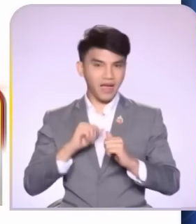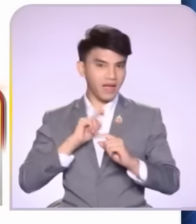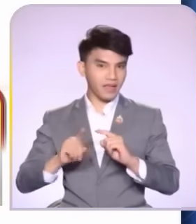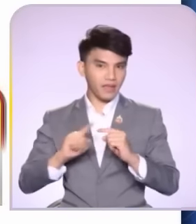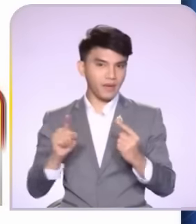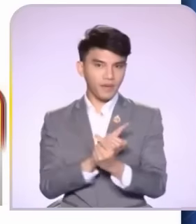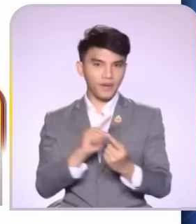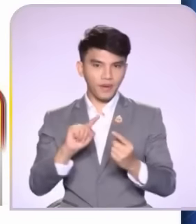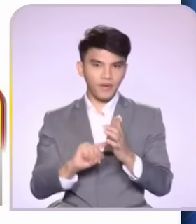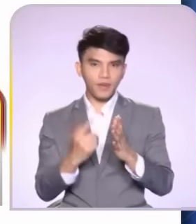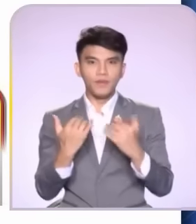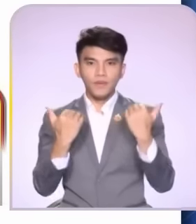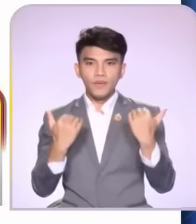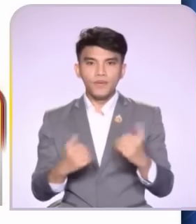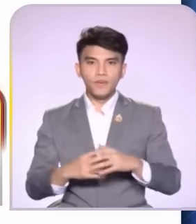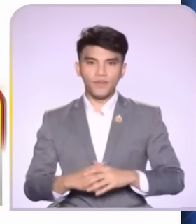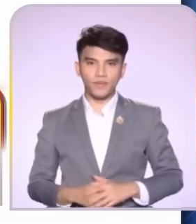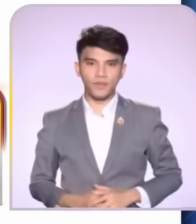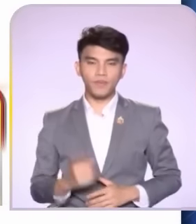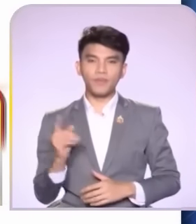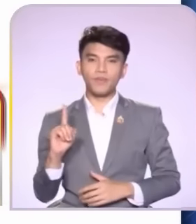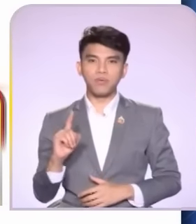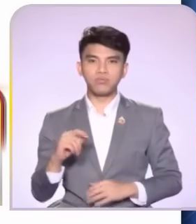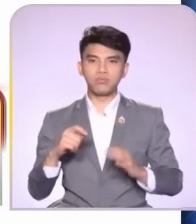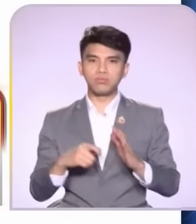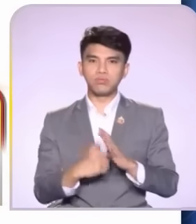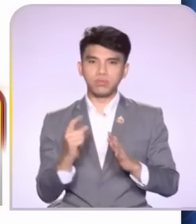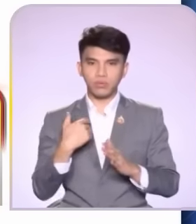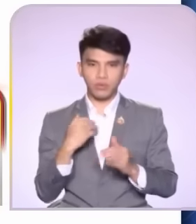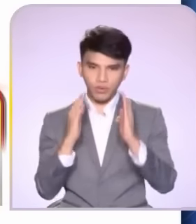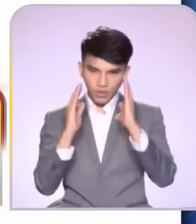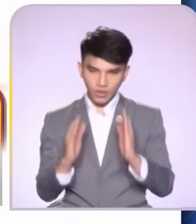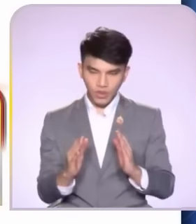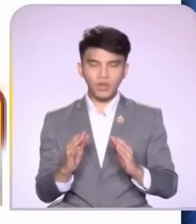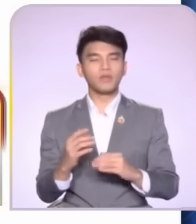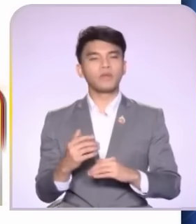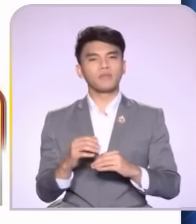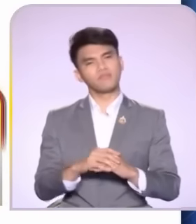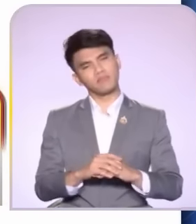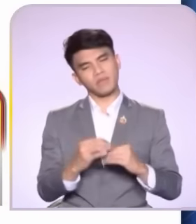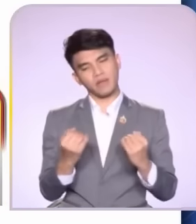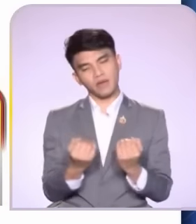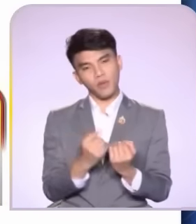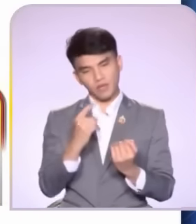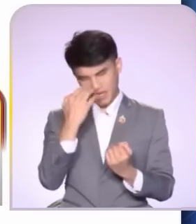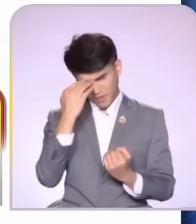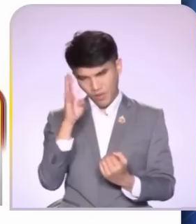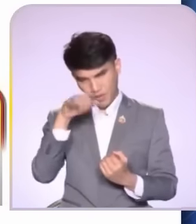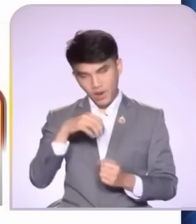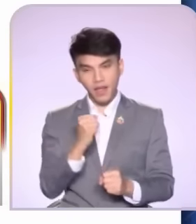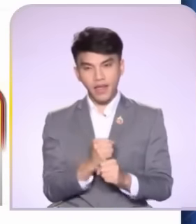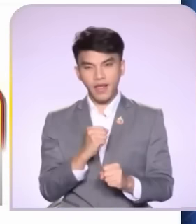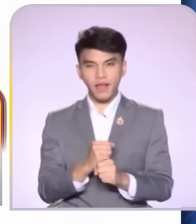ระแสสังคมขึ้นมารู้สึกเสียใจอย่างมากที่เกิดเหตุว่ามีผู้เสียหายเกิดขึ้นเนื่องจากการทำธุรกิจกับบริษัท